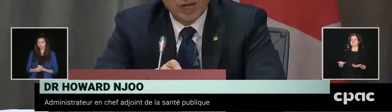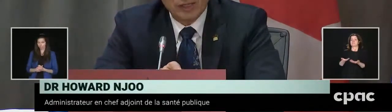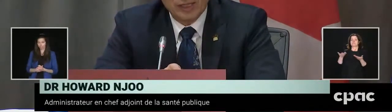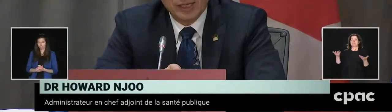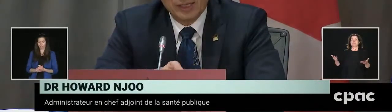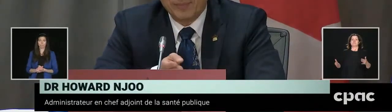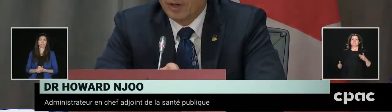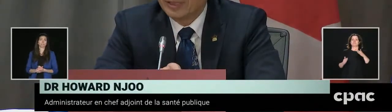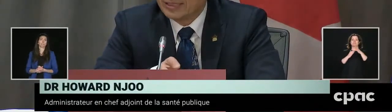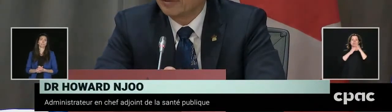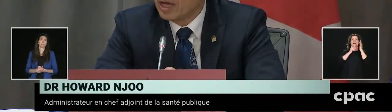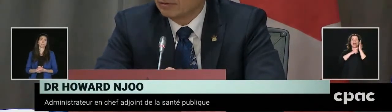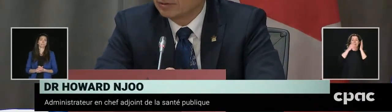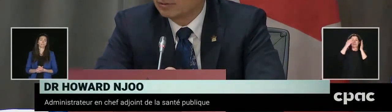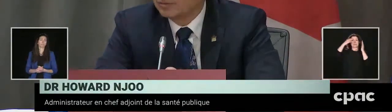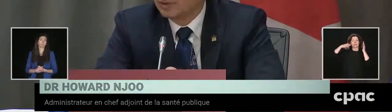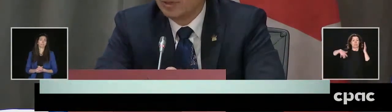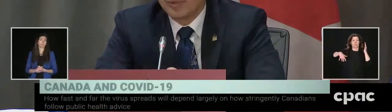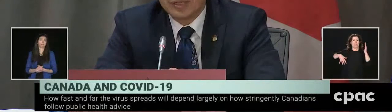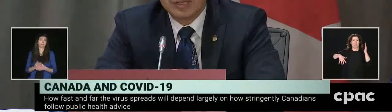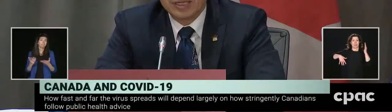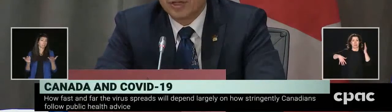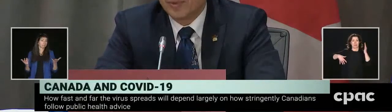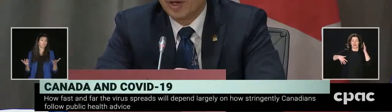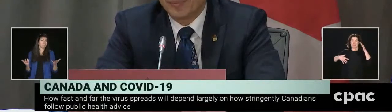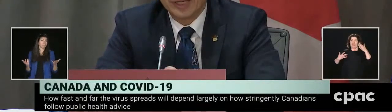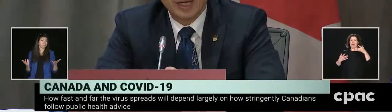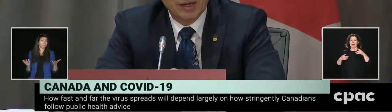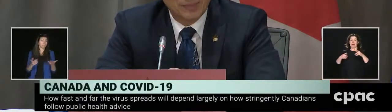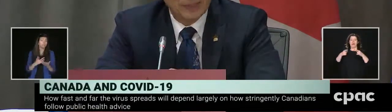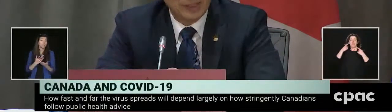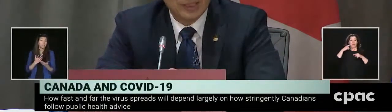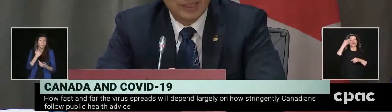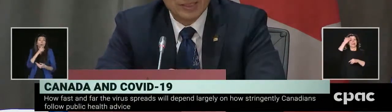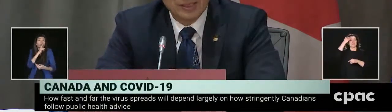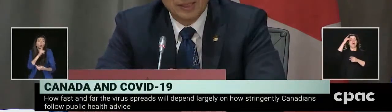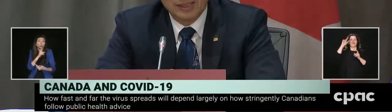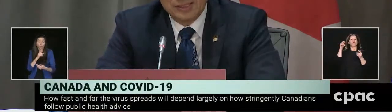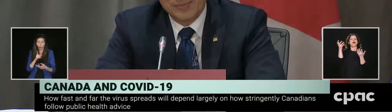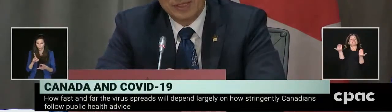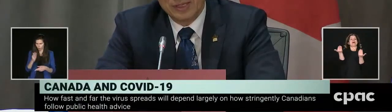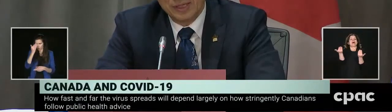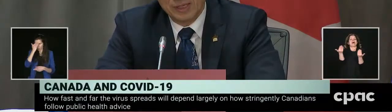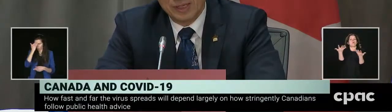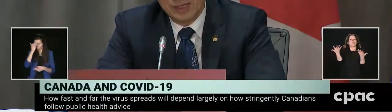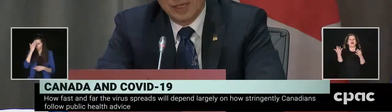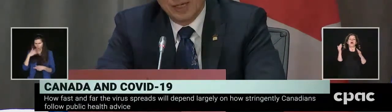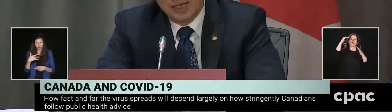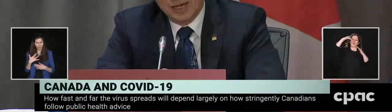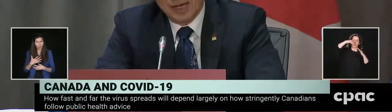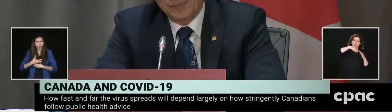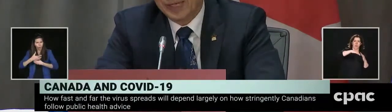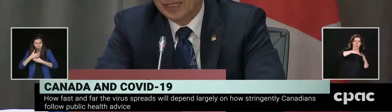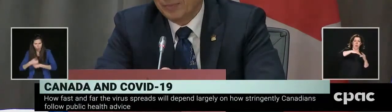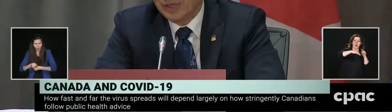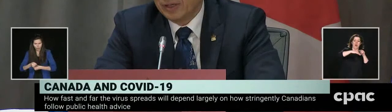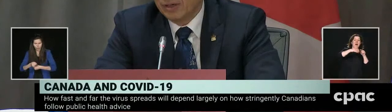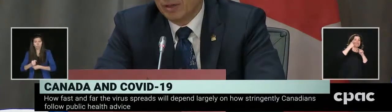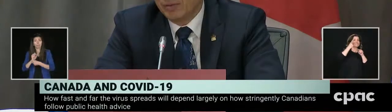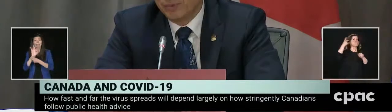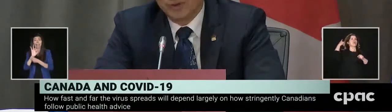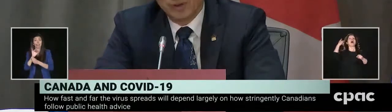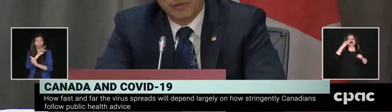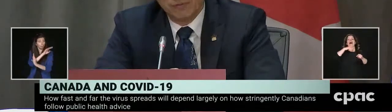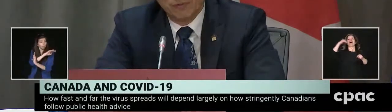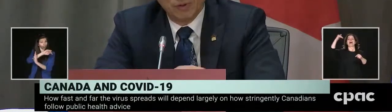qu'il faut avoir la pente descendante. Parce que c'est seulement après les semaines après le